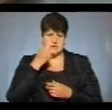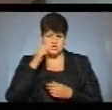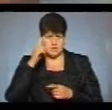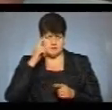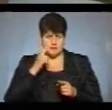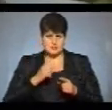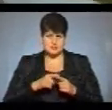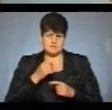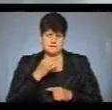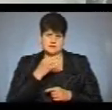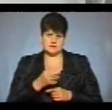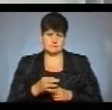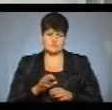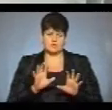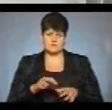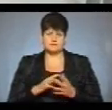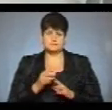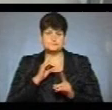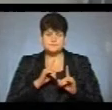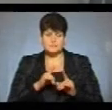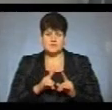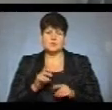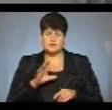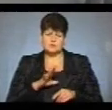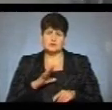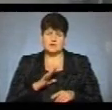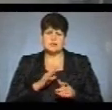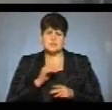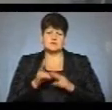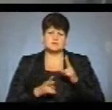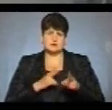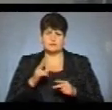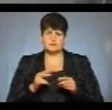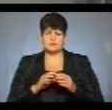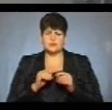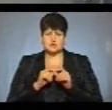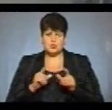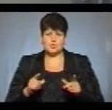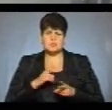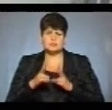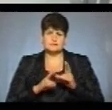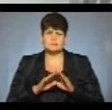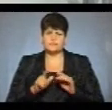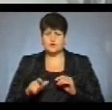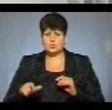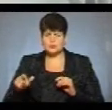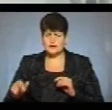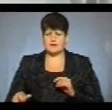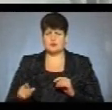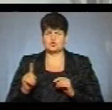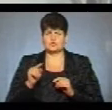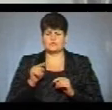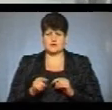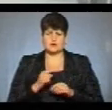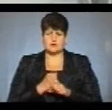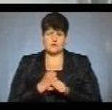села Ілавче Михайло Куць. Час від часу то є скарги від школи, то є скарги від людей, що вони з їхньою